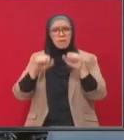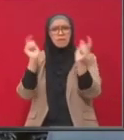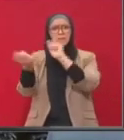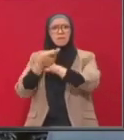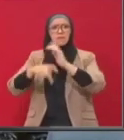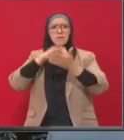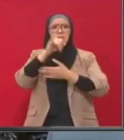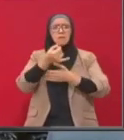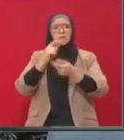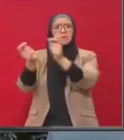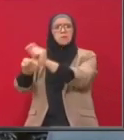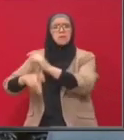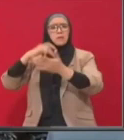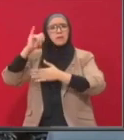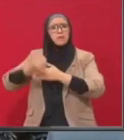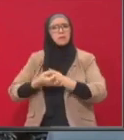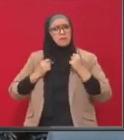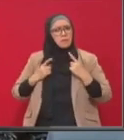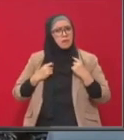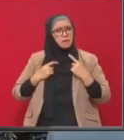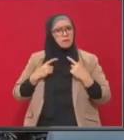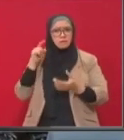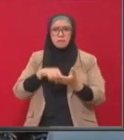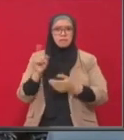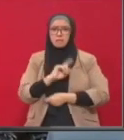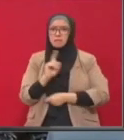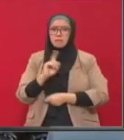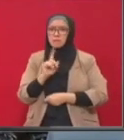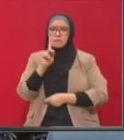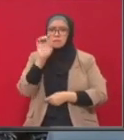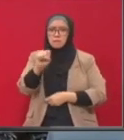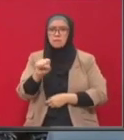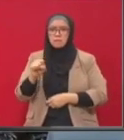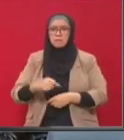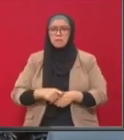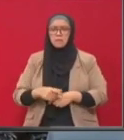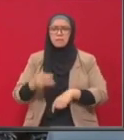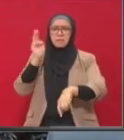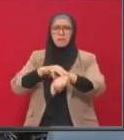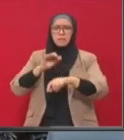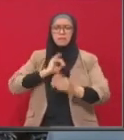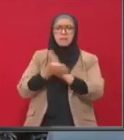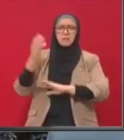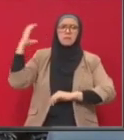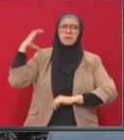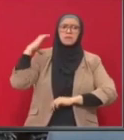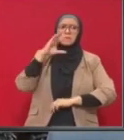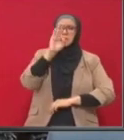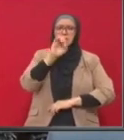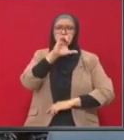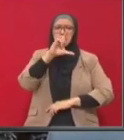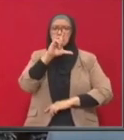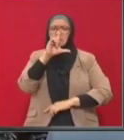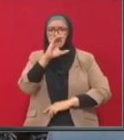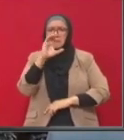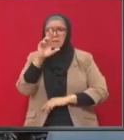kepada Project komersial Riswanda broadcast of this project